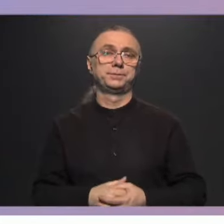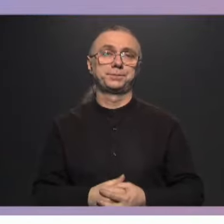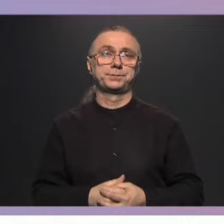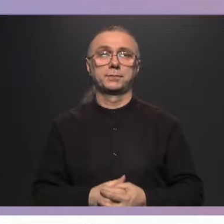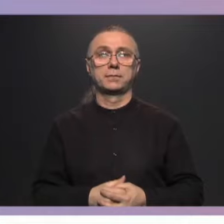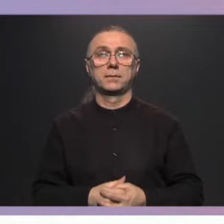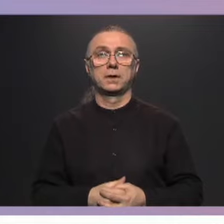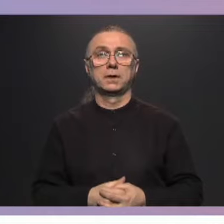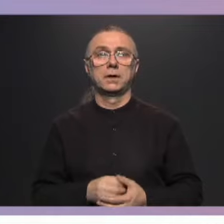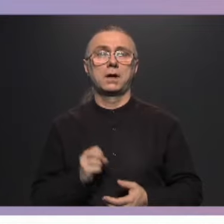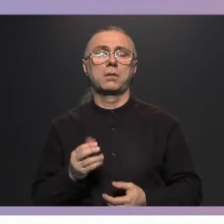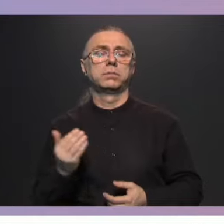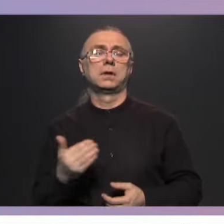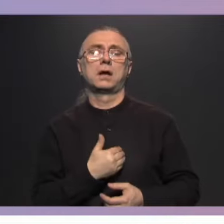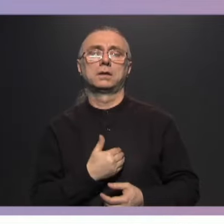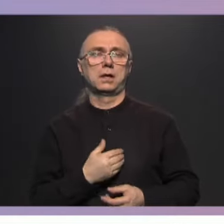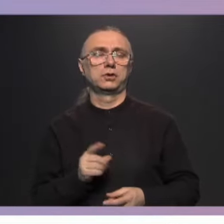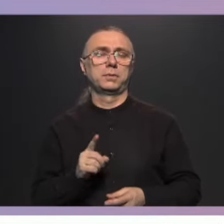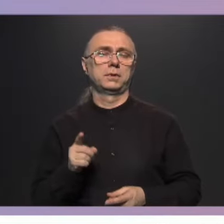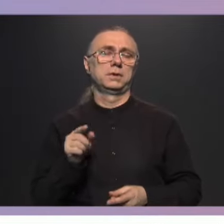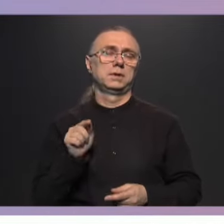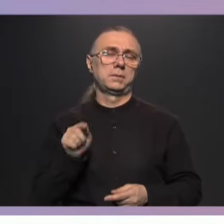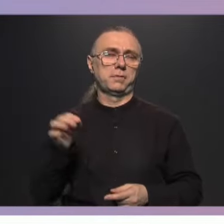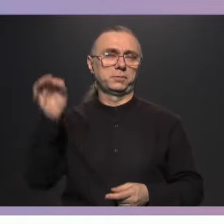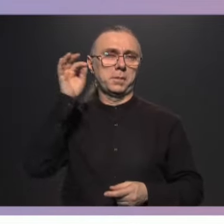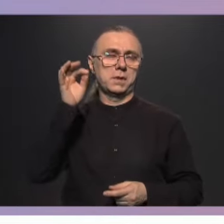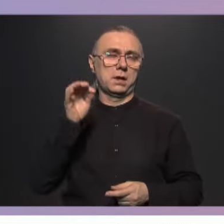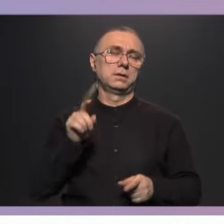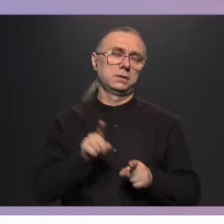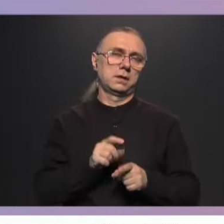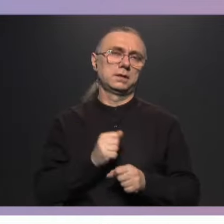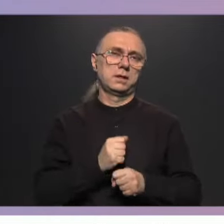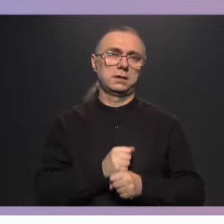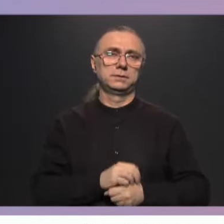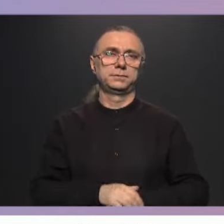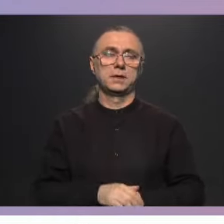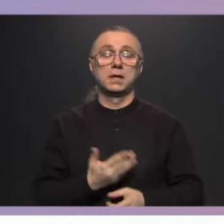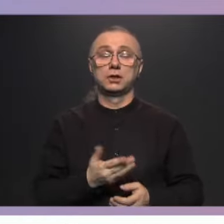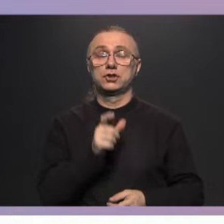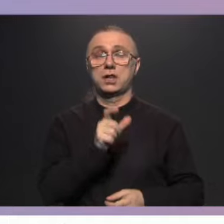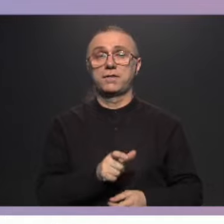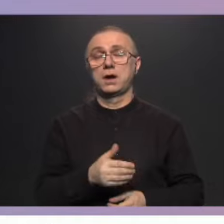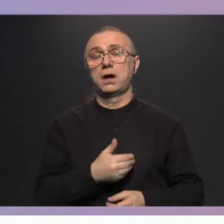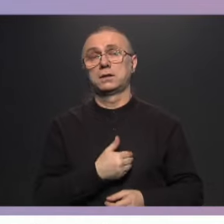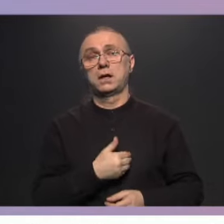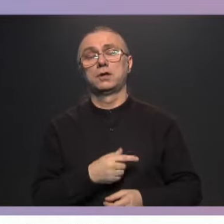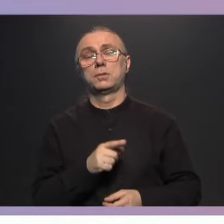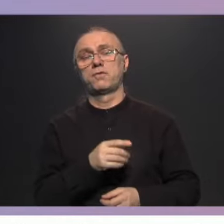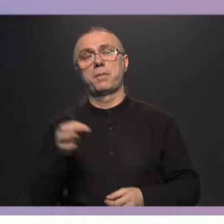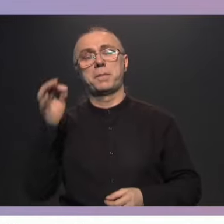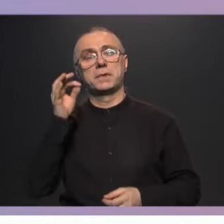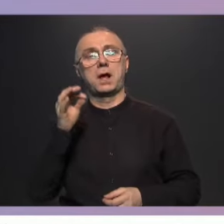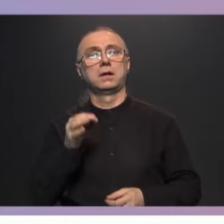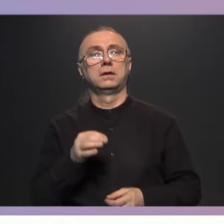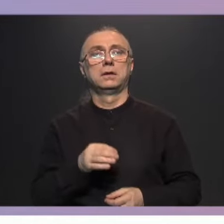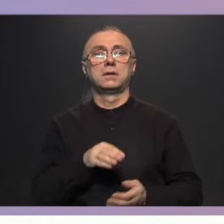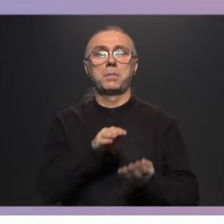бы ты хотел, чтобы тебя поминали, так и делает человек. Если человек хотел бы, чтобы его поминали, там, не знаю, на